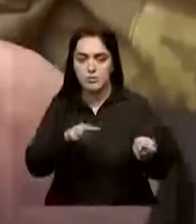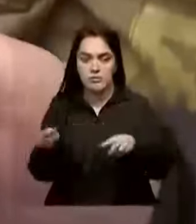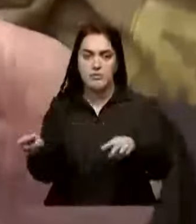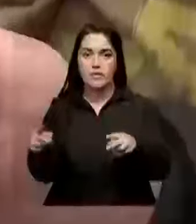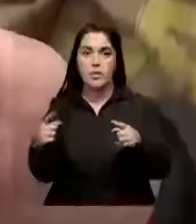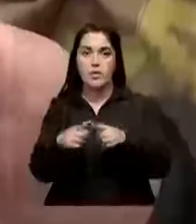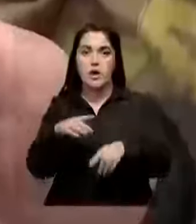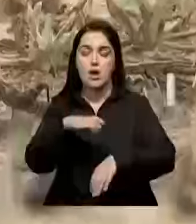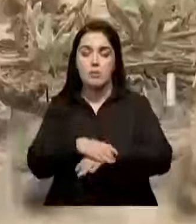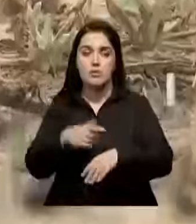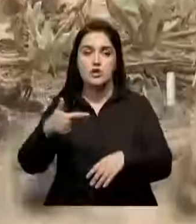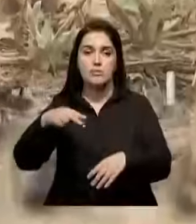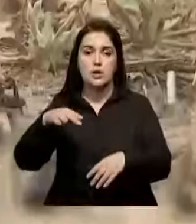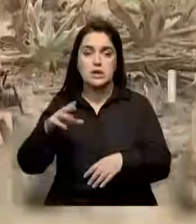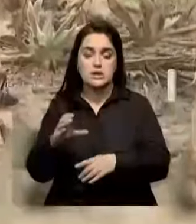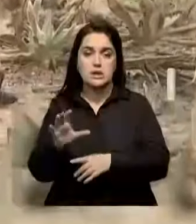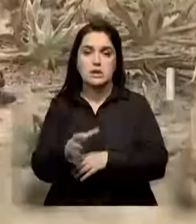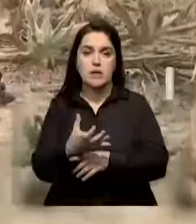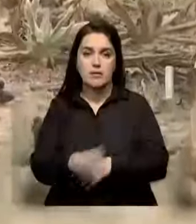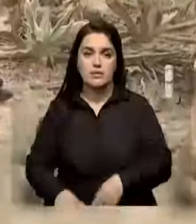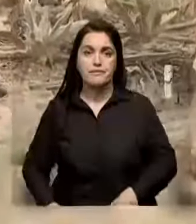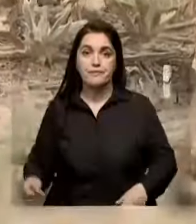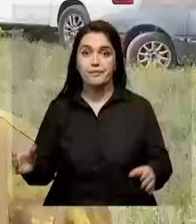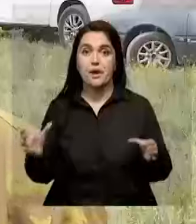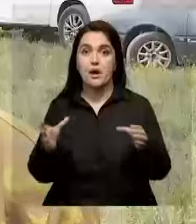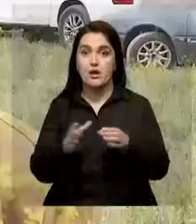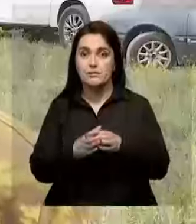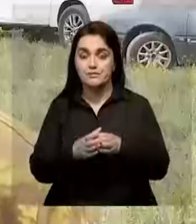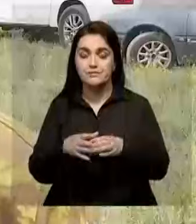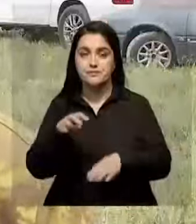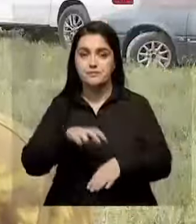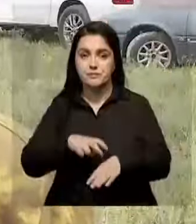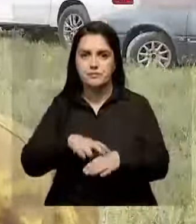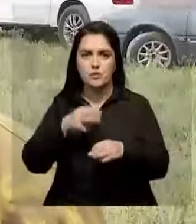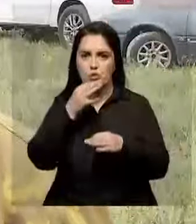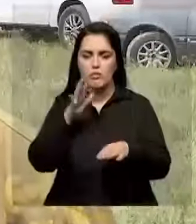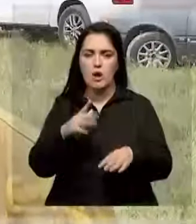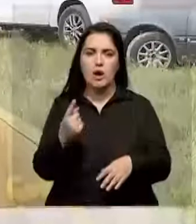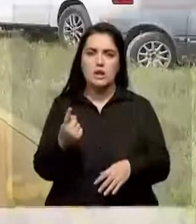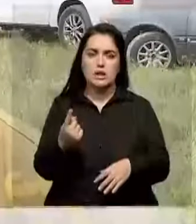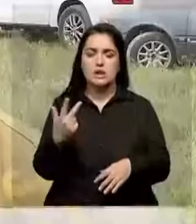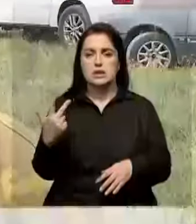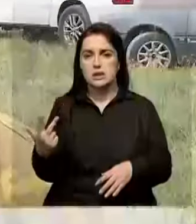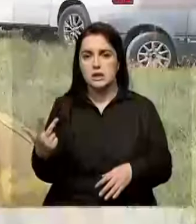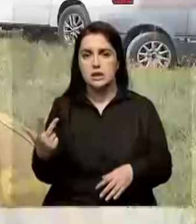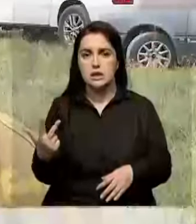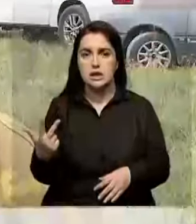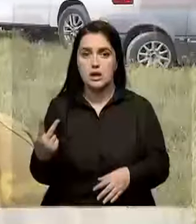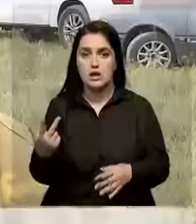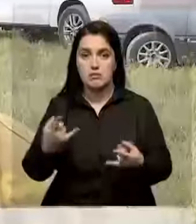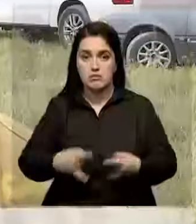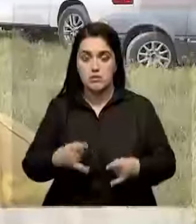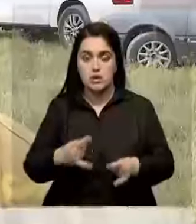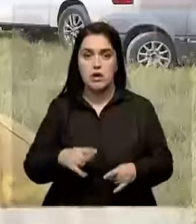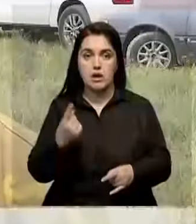по GPS-навигатору. В стадной форме они в любом месте, если одна саранча даже три кубышки отложит, это